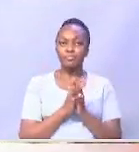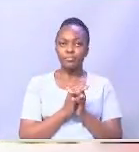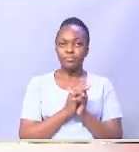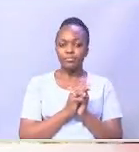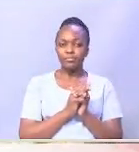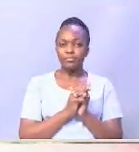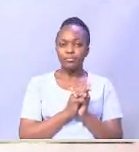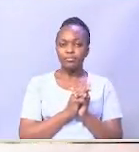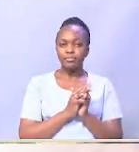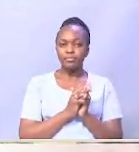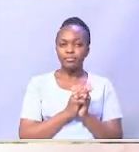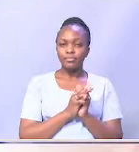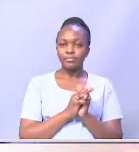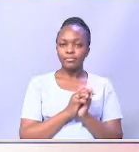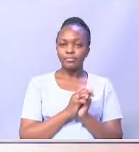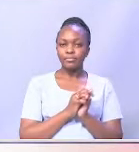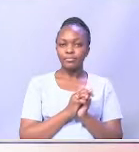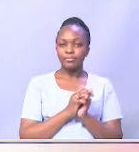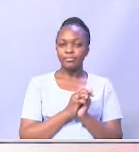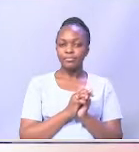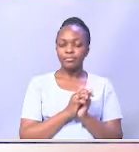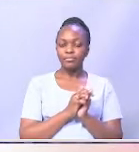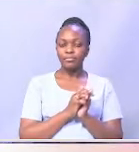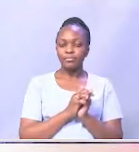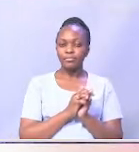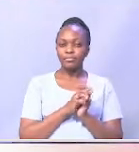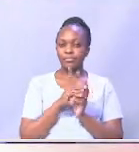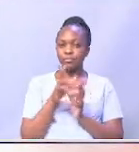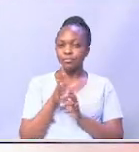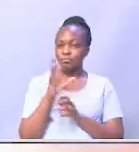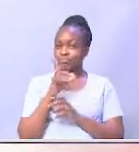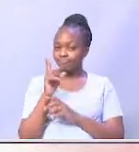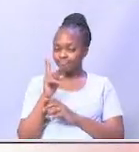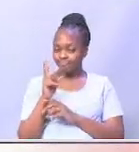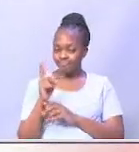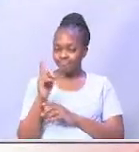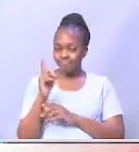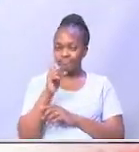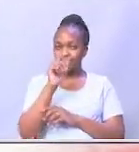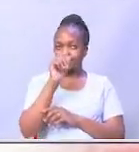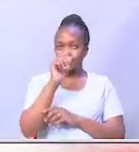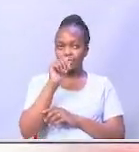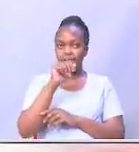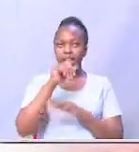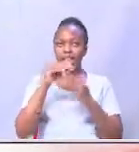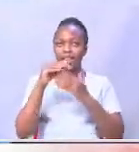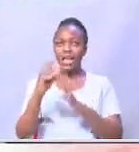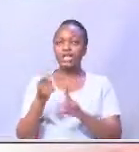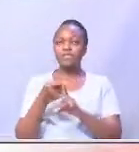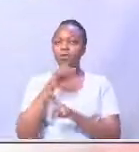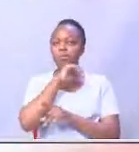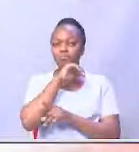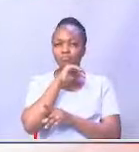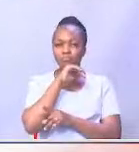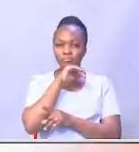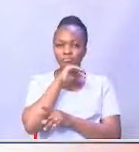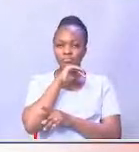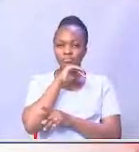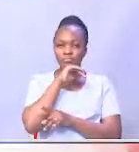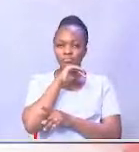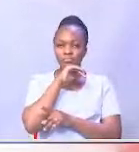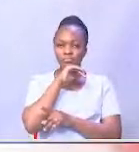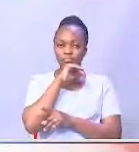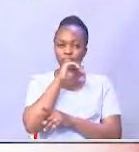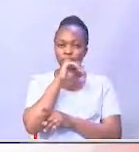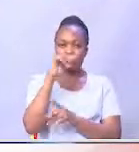Niseme nziseme. Without mincing words, the Azimio la Umoja allied leaders have declared their support for the ODM